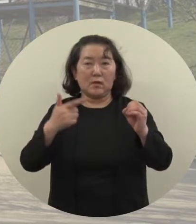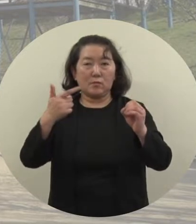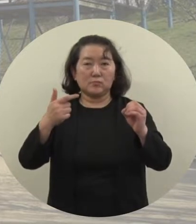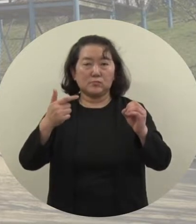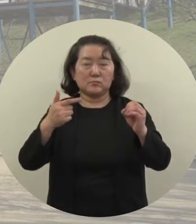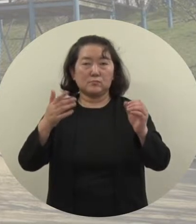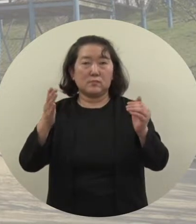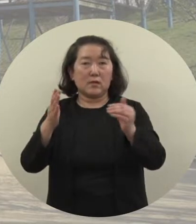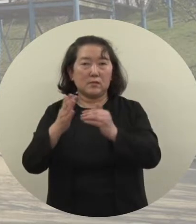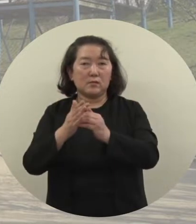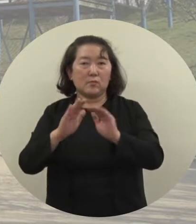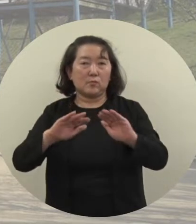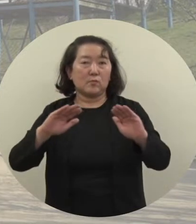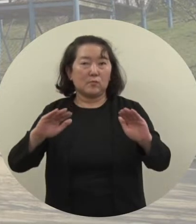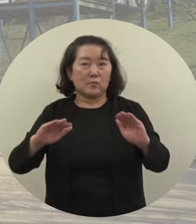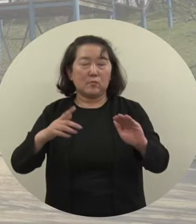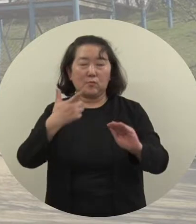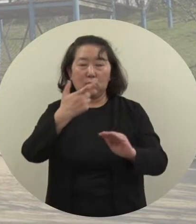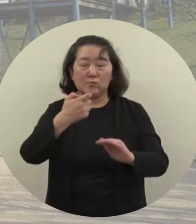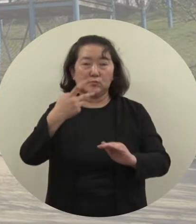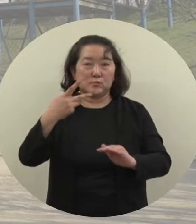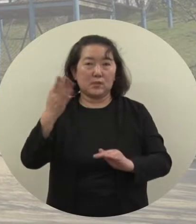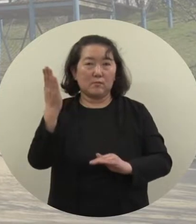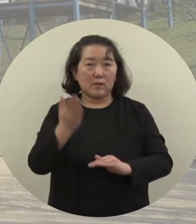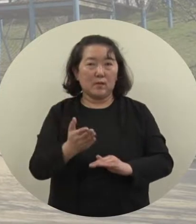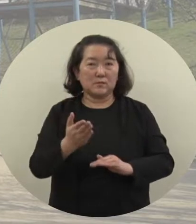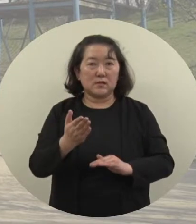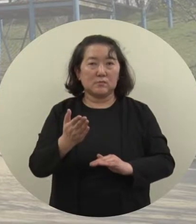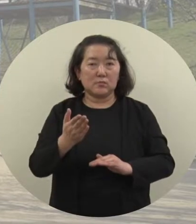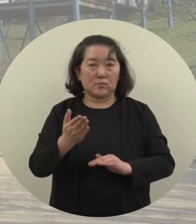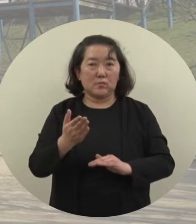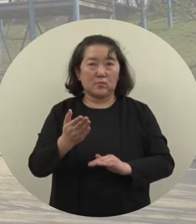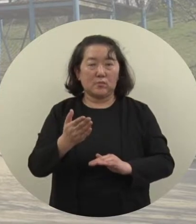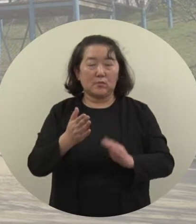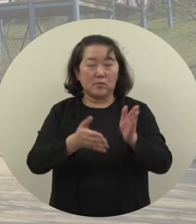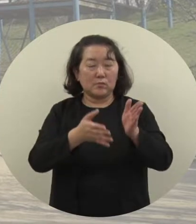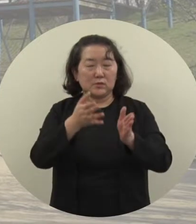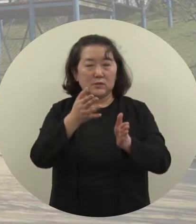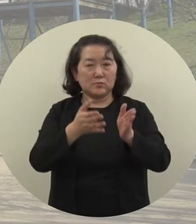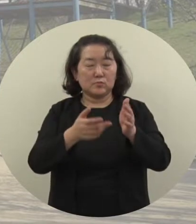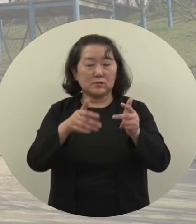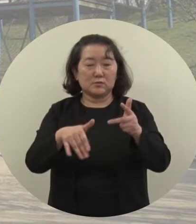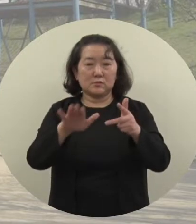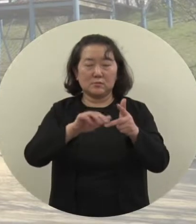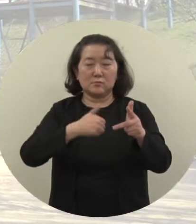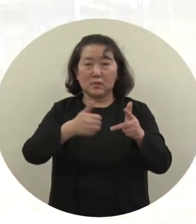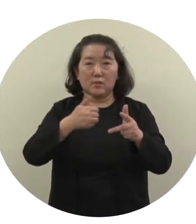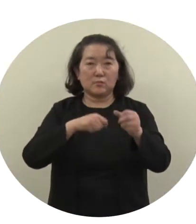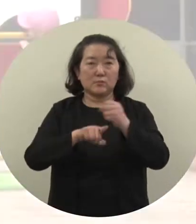そ 62% の子どもたちが保育施設に通っていることが分かります。